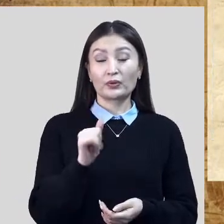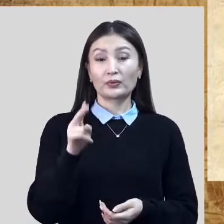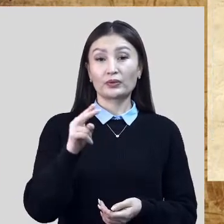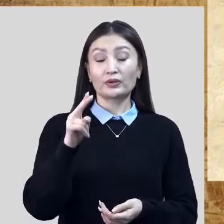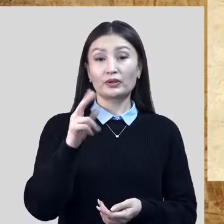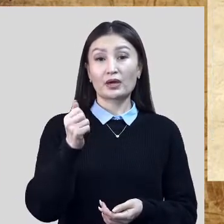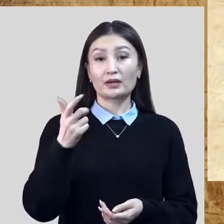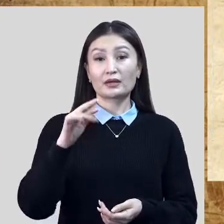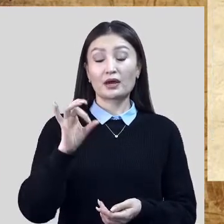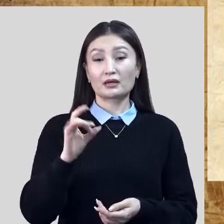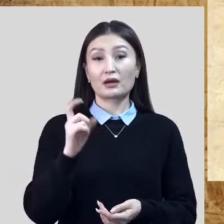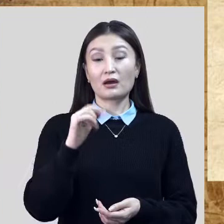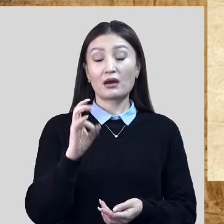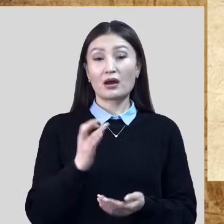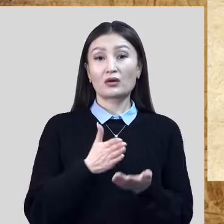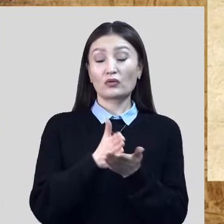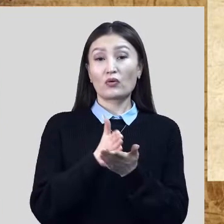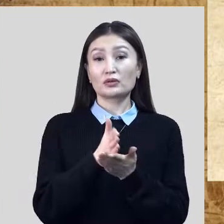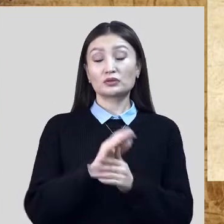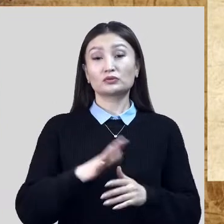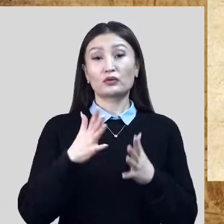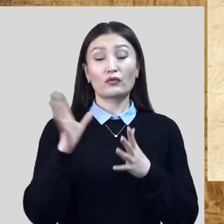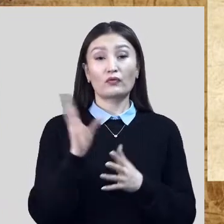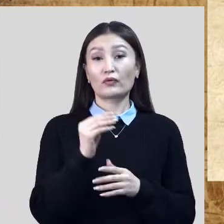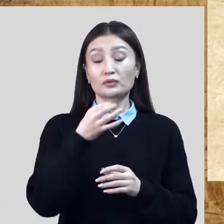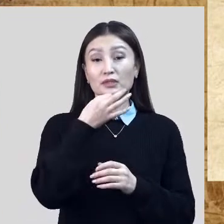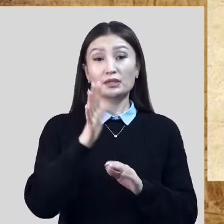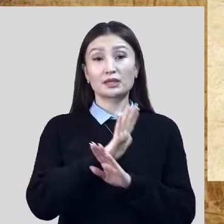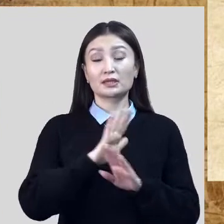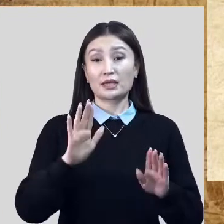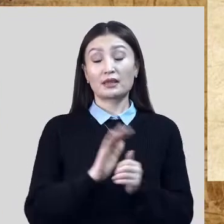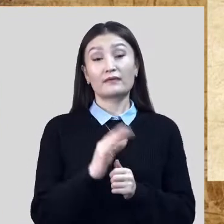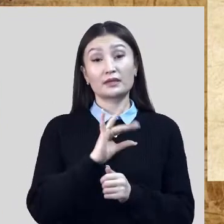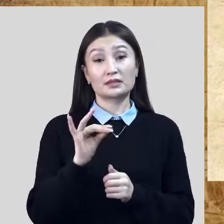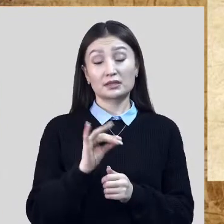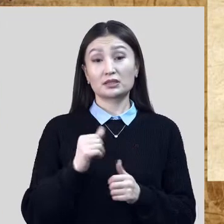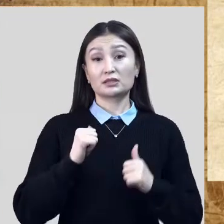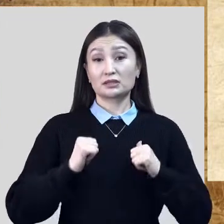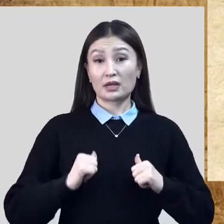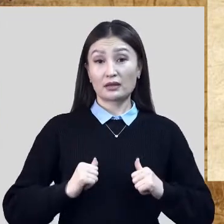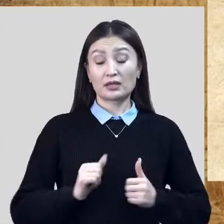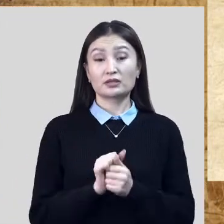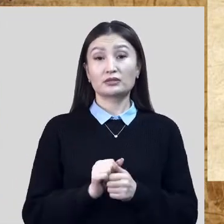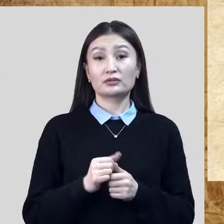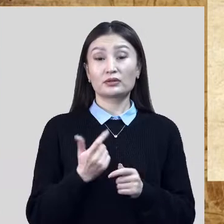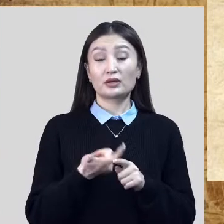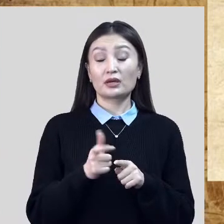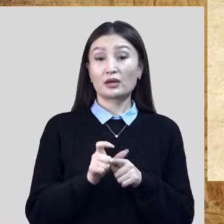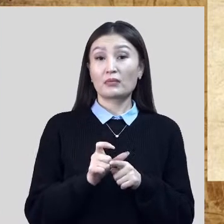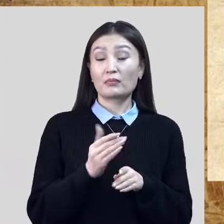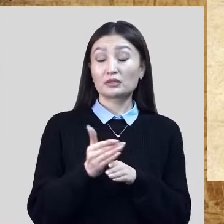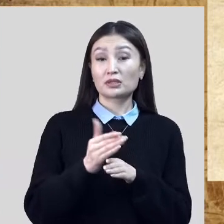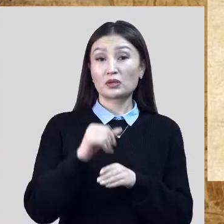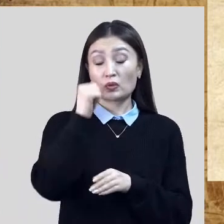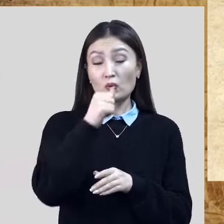Худаяр-хан, заслуживший всеобщую ненависть своим самодурством и необыкновенной жадностью, в последние годы